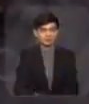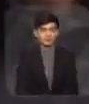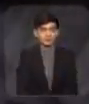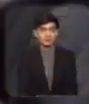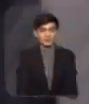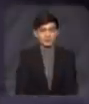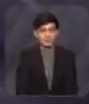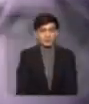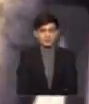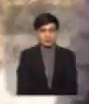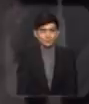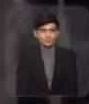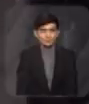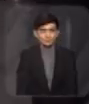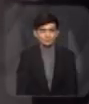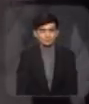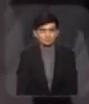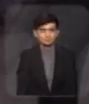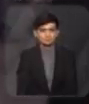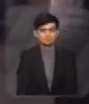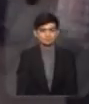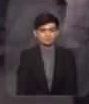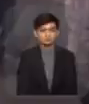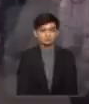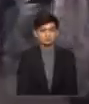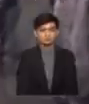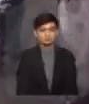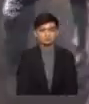Зайнтинов, Информбюро, Туркестанская область.